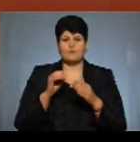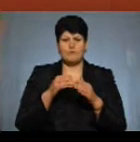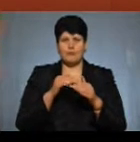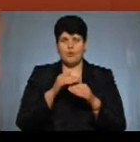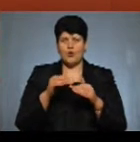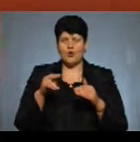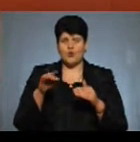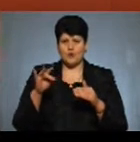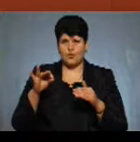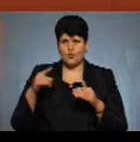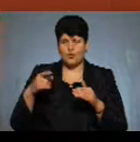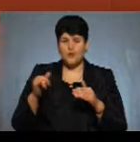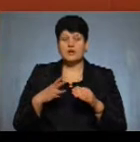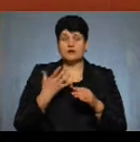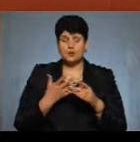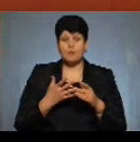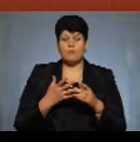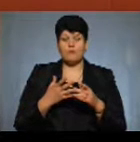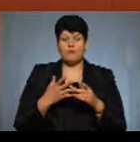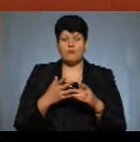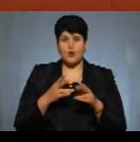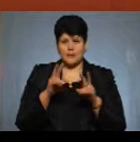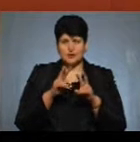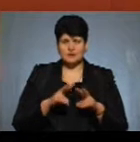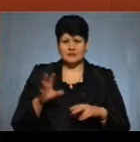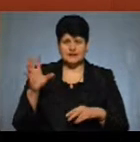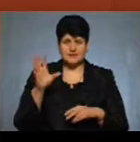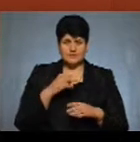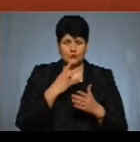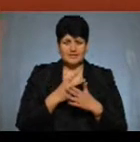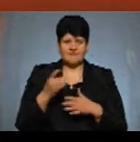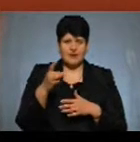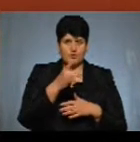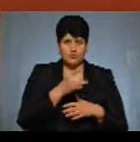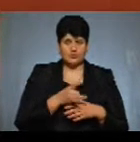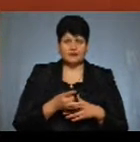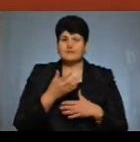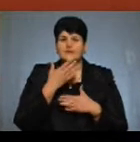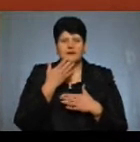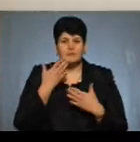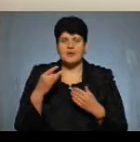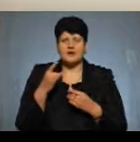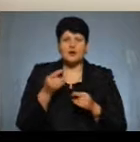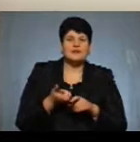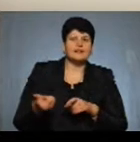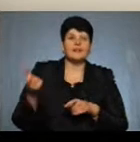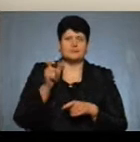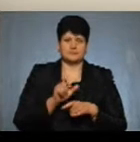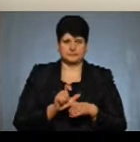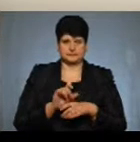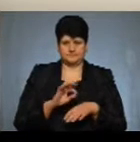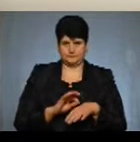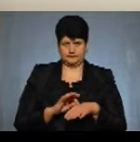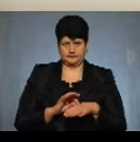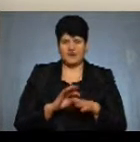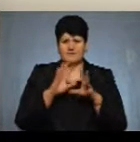якщо проаналізувати показники по всіх адміністративних територіях, тобто по всіх районах, то в жодному районі не перевищено епідемічний поріг.